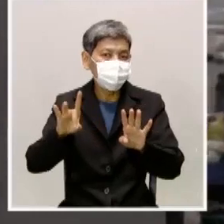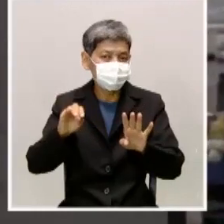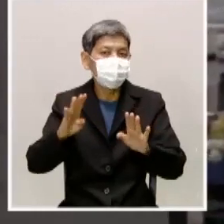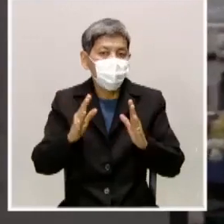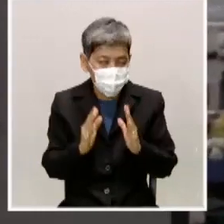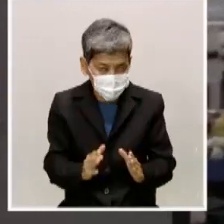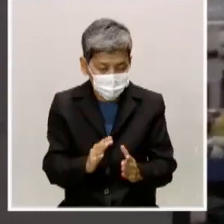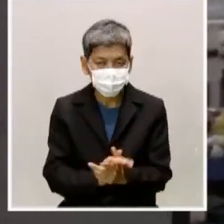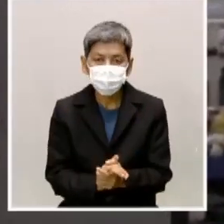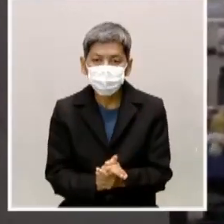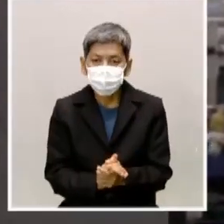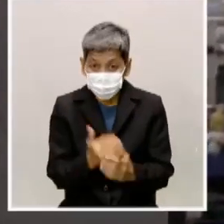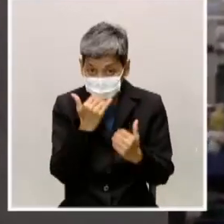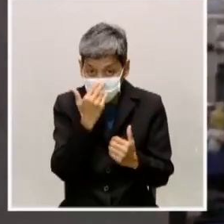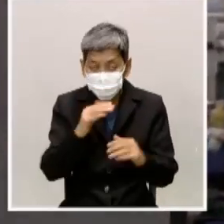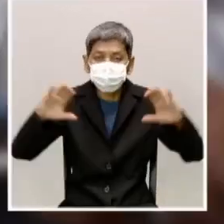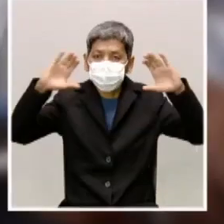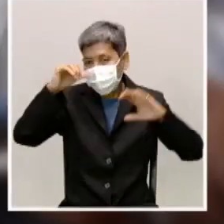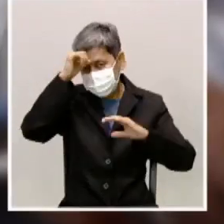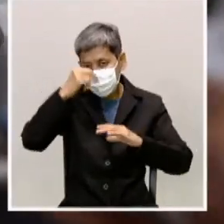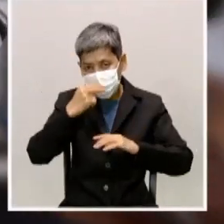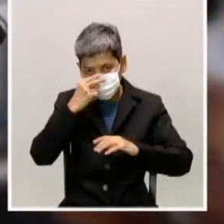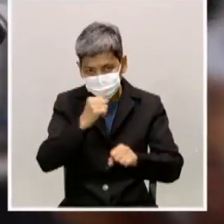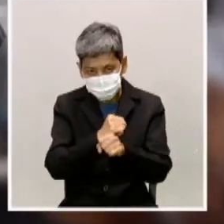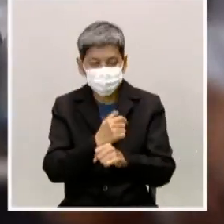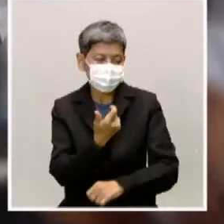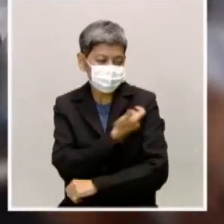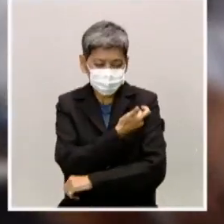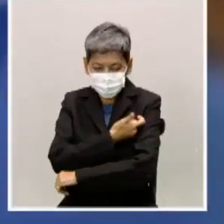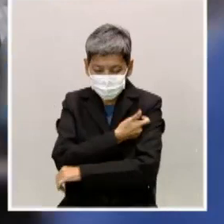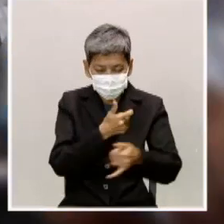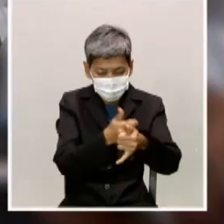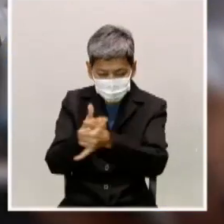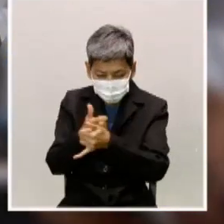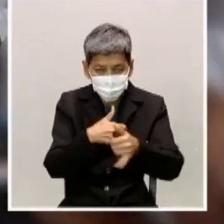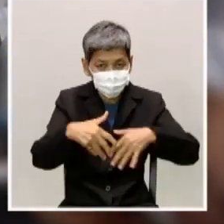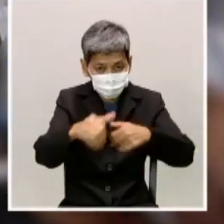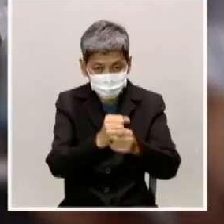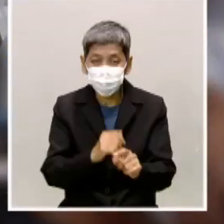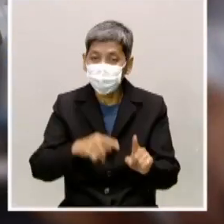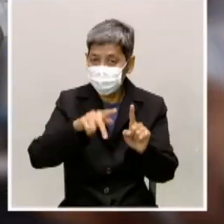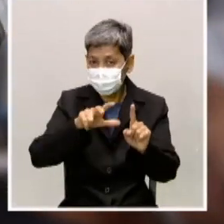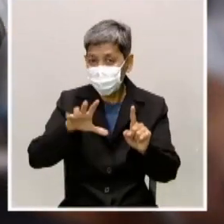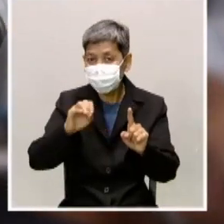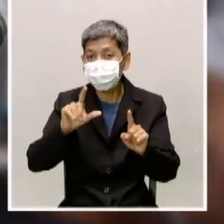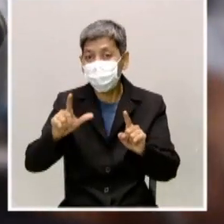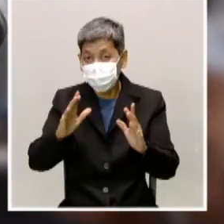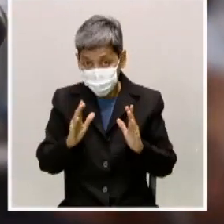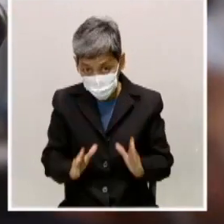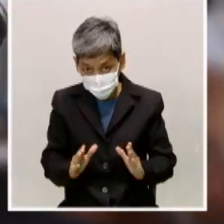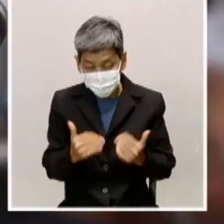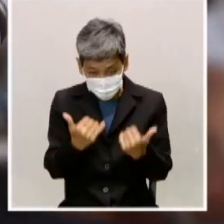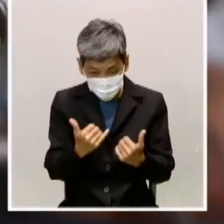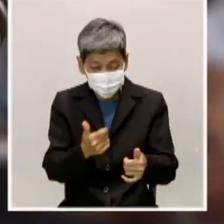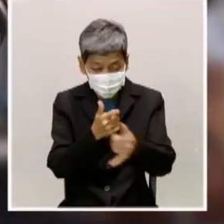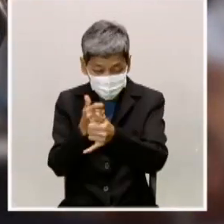417,784 คนความท้าทายหลักของรัฐบาลอินเดียก็คือการฉีดวัคซีนให้ประชาชนกว่า 1,350 ล้านคนที่จนถึง